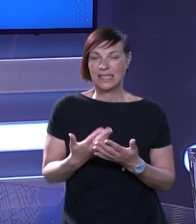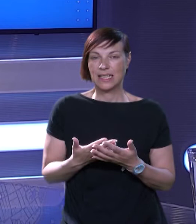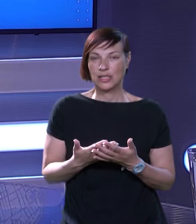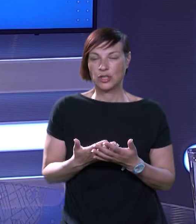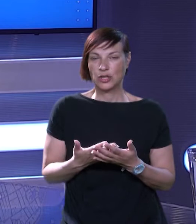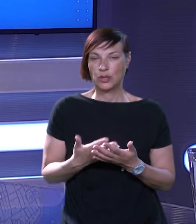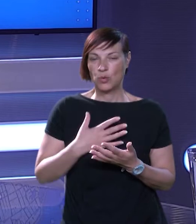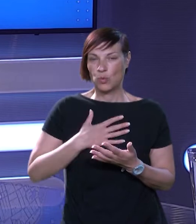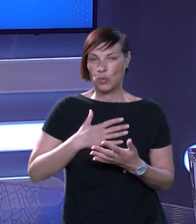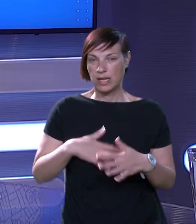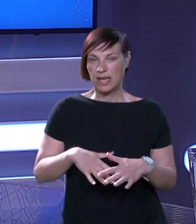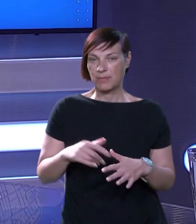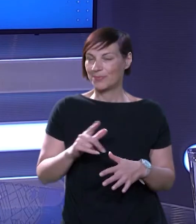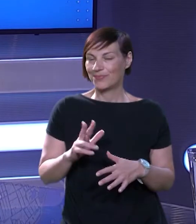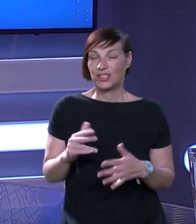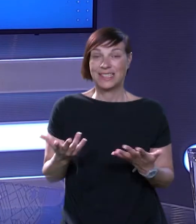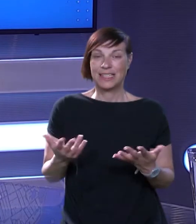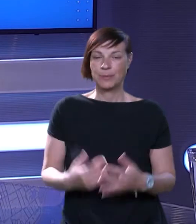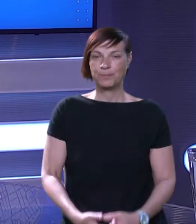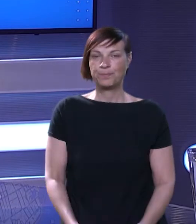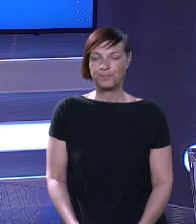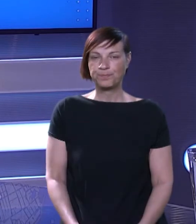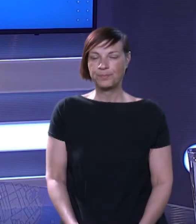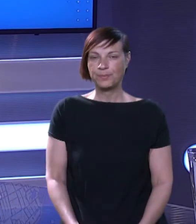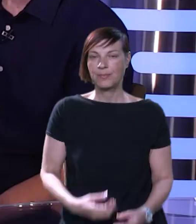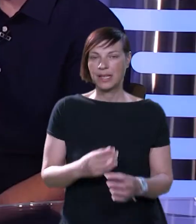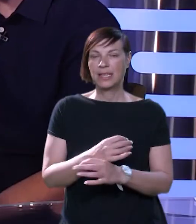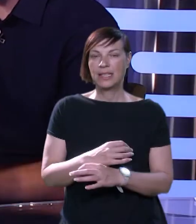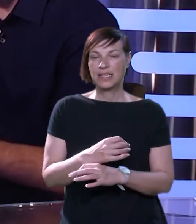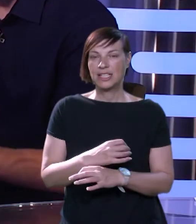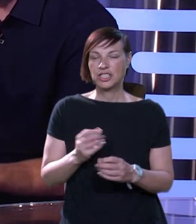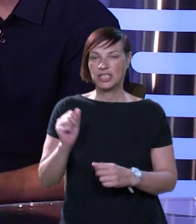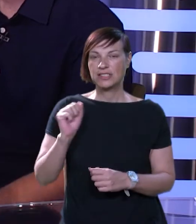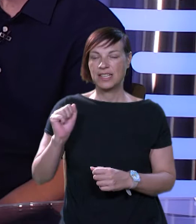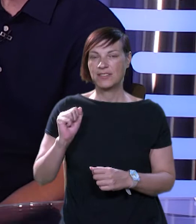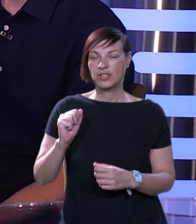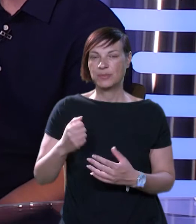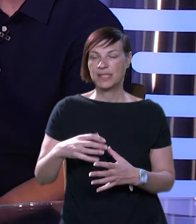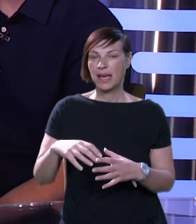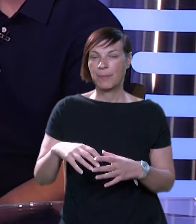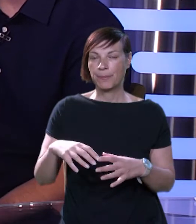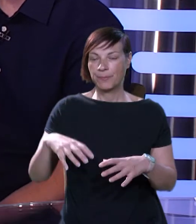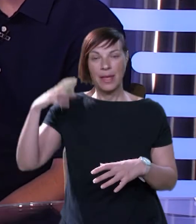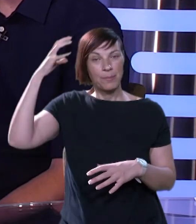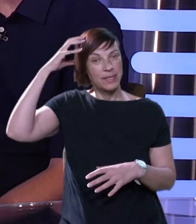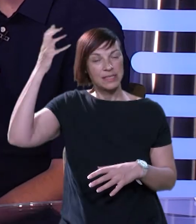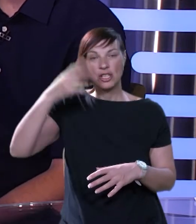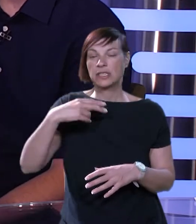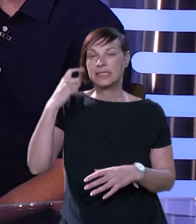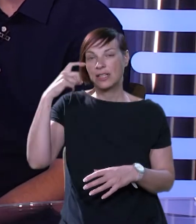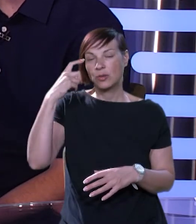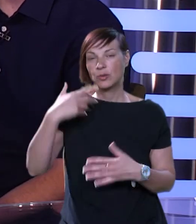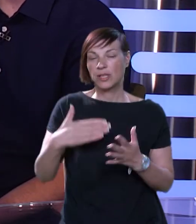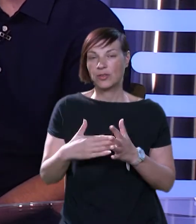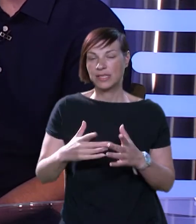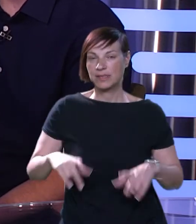je to u stvari u nama. Toga nema tako jako puno. Nažalost, evo je ova Europska prijestolnica kulture koja je trebala nekako